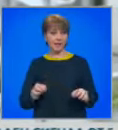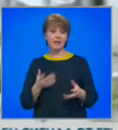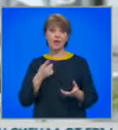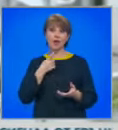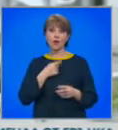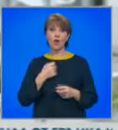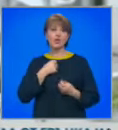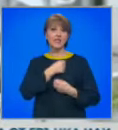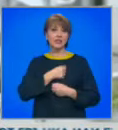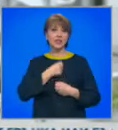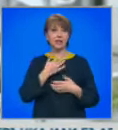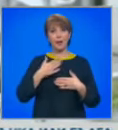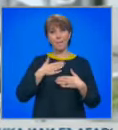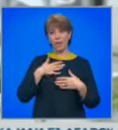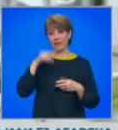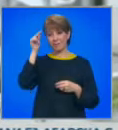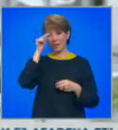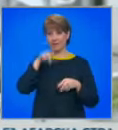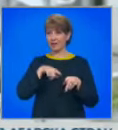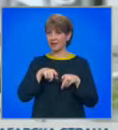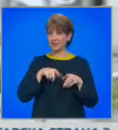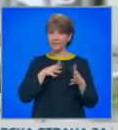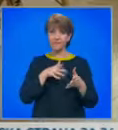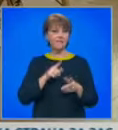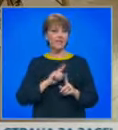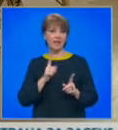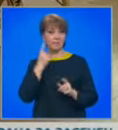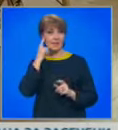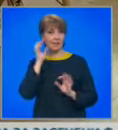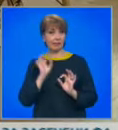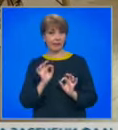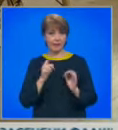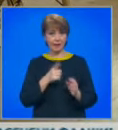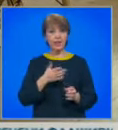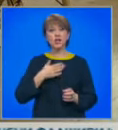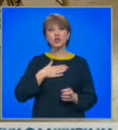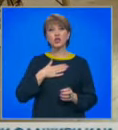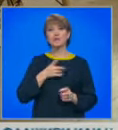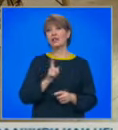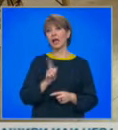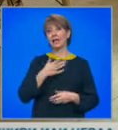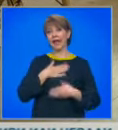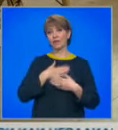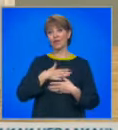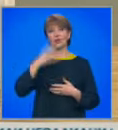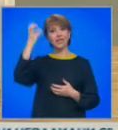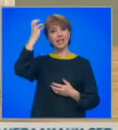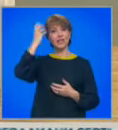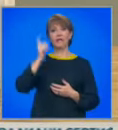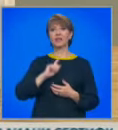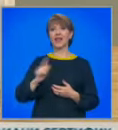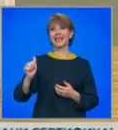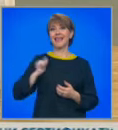от моите сънародници очевидно не са на това мнение. Собственикът на заведението недоволства, че държавата не спазва